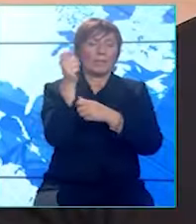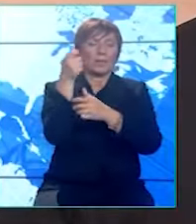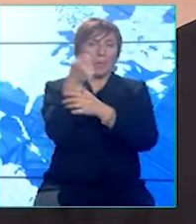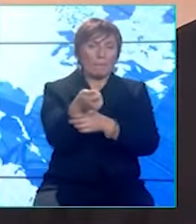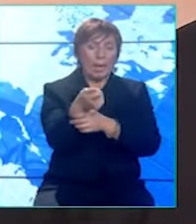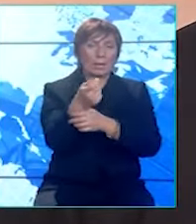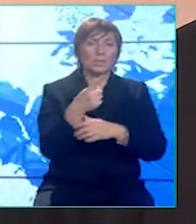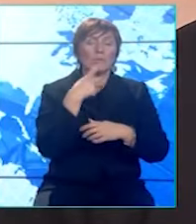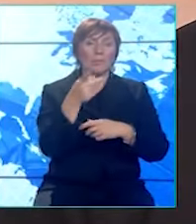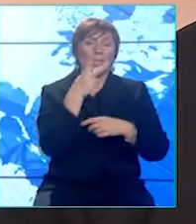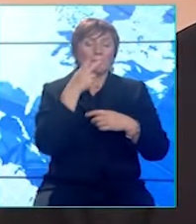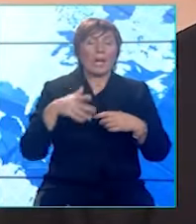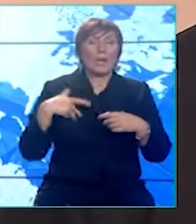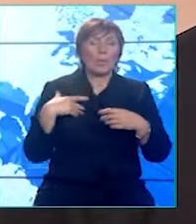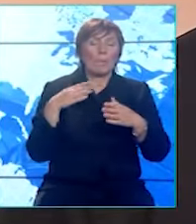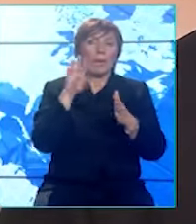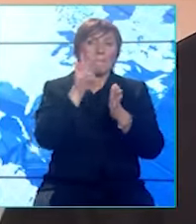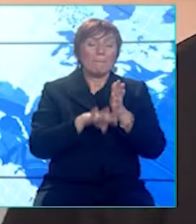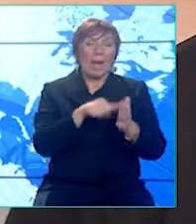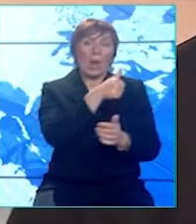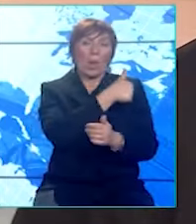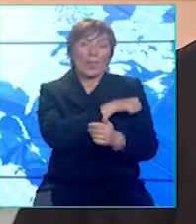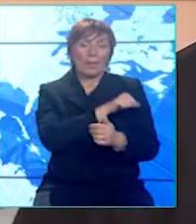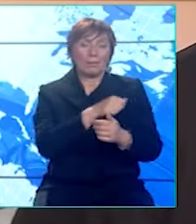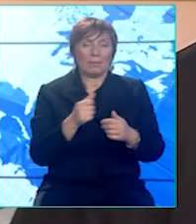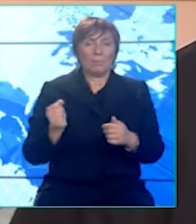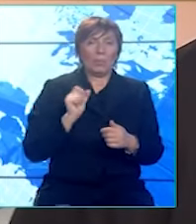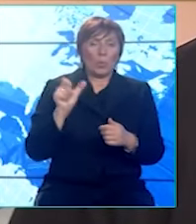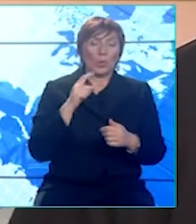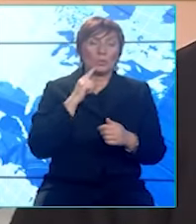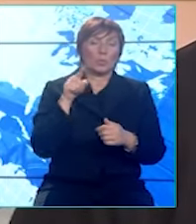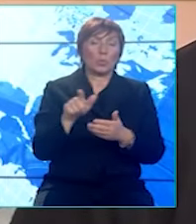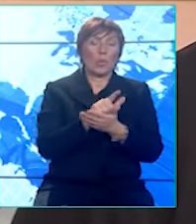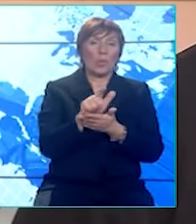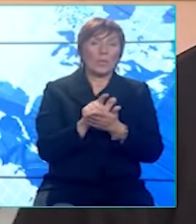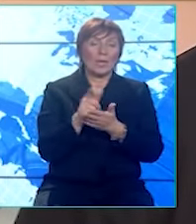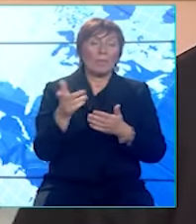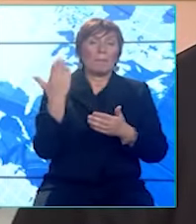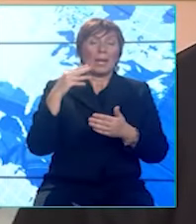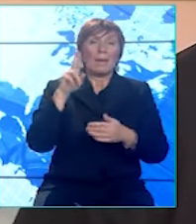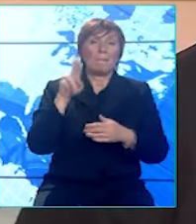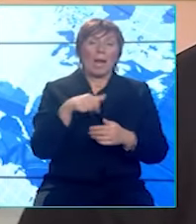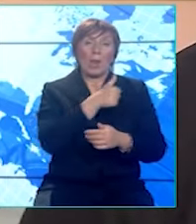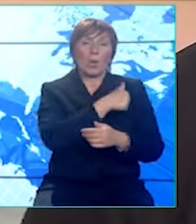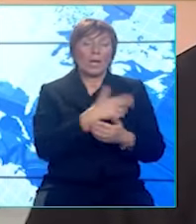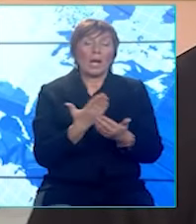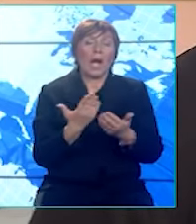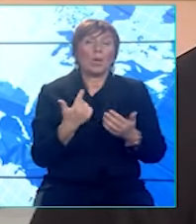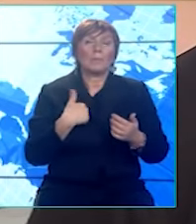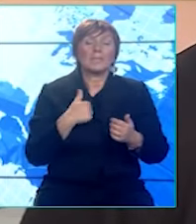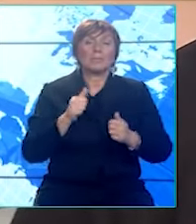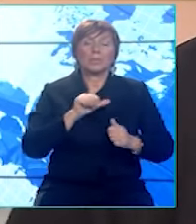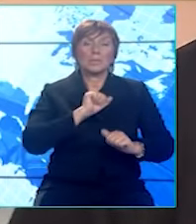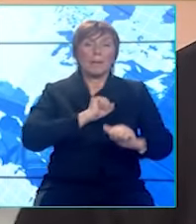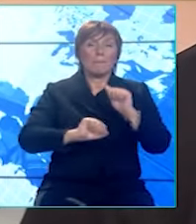Ovdje imate takozvane grupe maloljetnih boraca koji su tada bili maloljetni branioci. Pa kaže, kako je po toj nekoj konvenciji ženevskoj? Pa mi smo